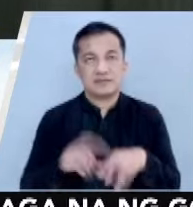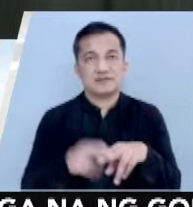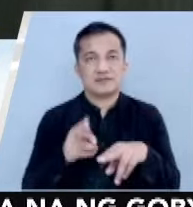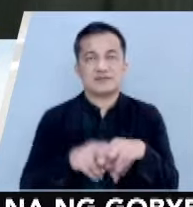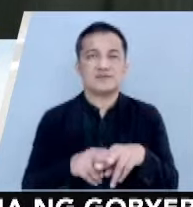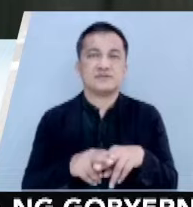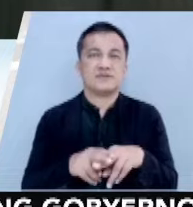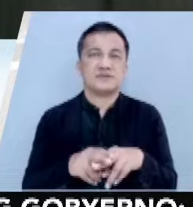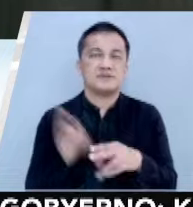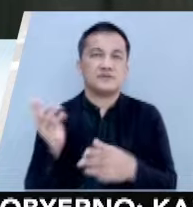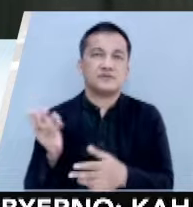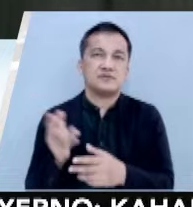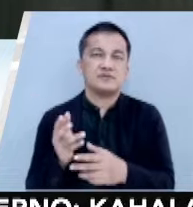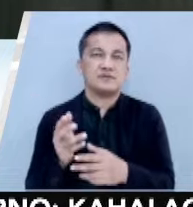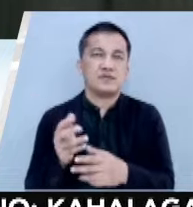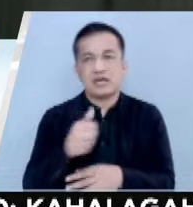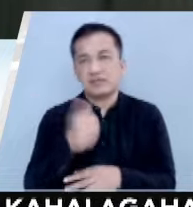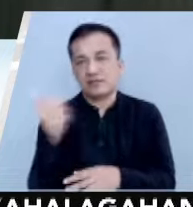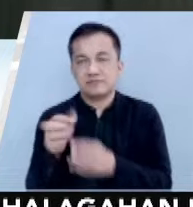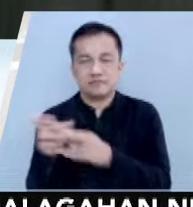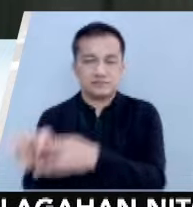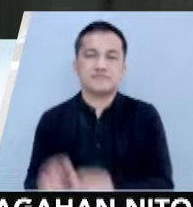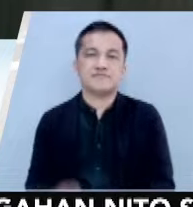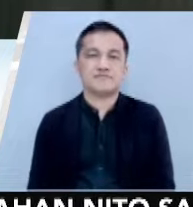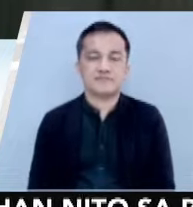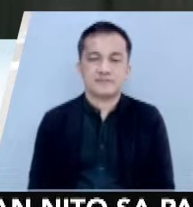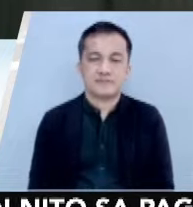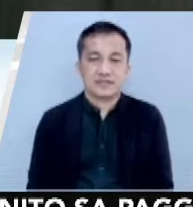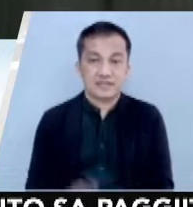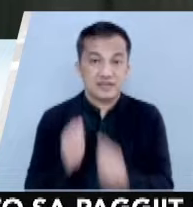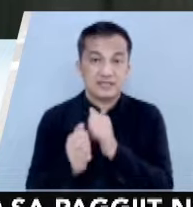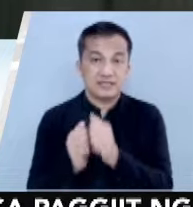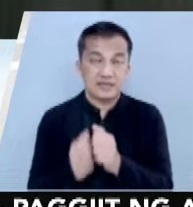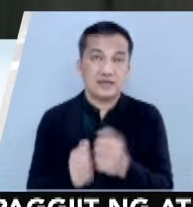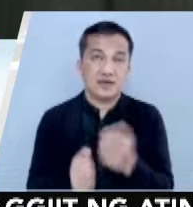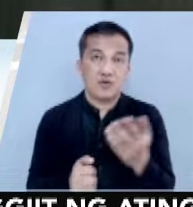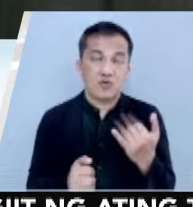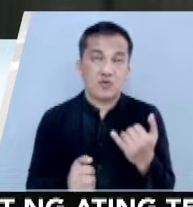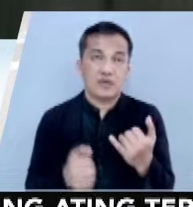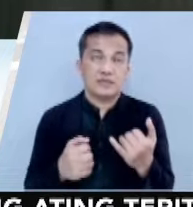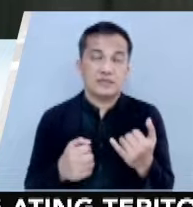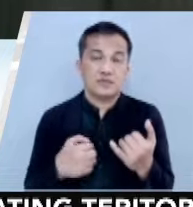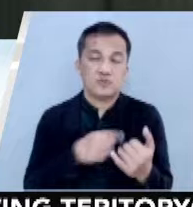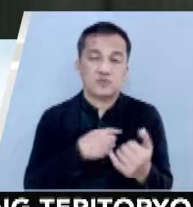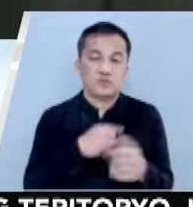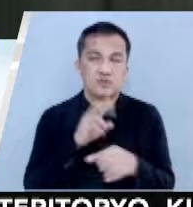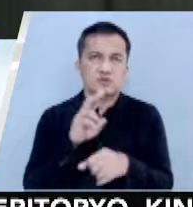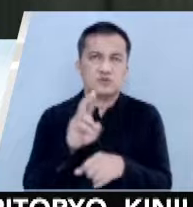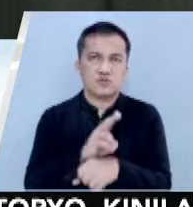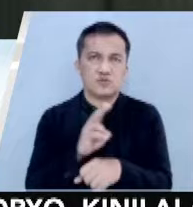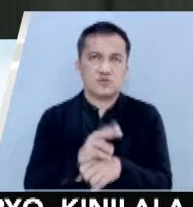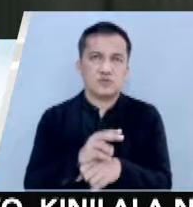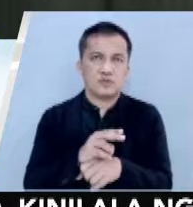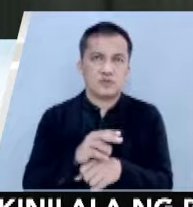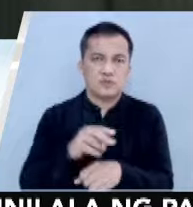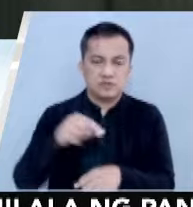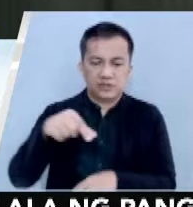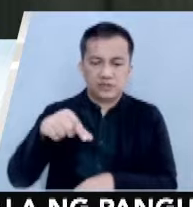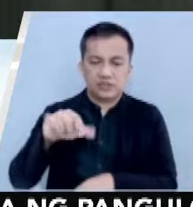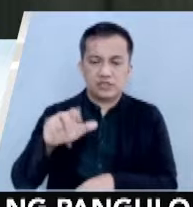na alternative route. Yung EDSA kasi we use yung Quezon Ave, Skyway